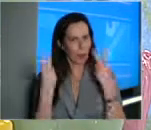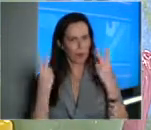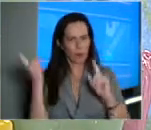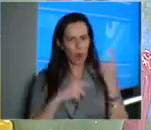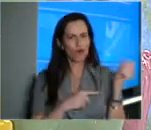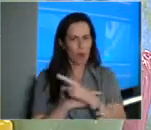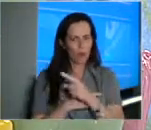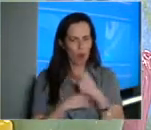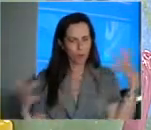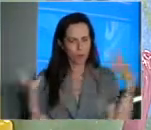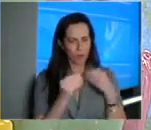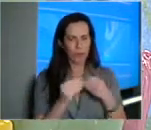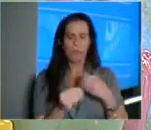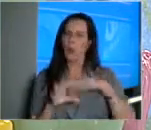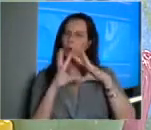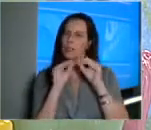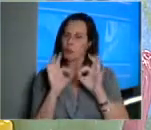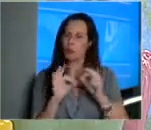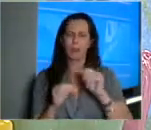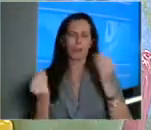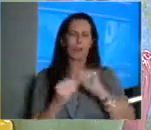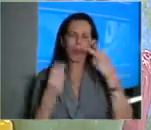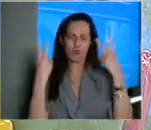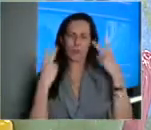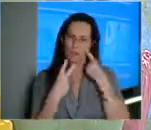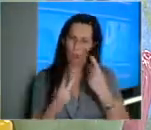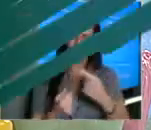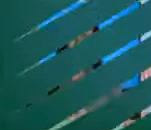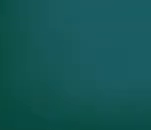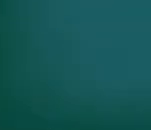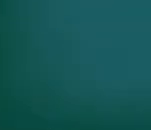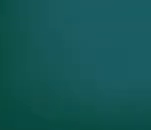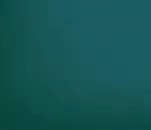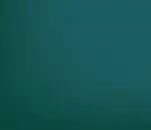קרו השבוע לאורך ההיסטוריה, ואנחנו סיכמנו לכם את החשובים ביותר. תסתכלו.